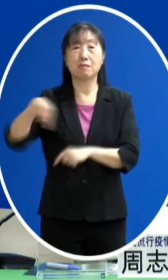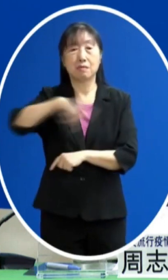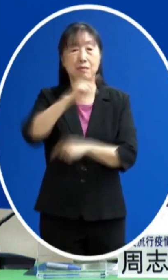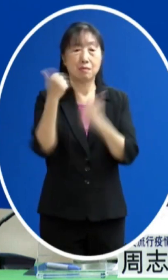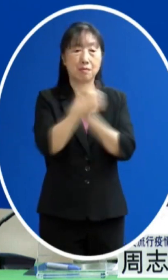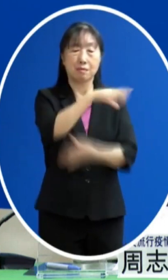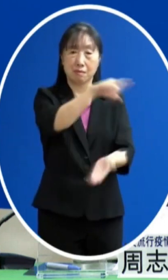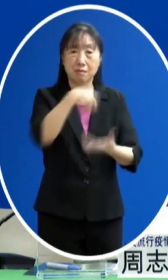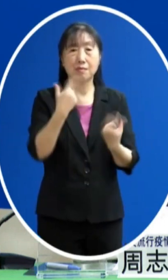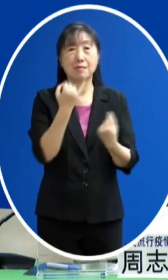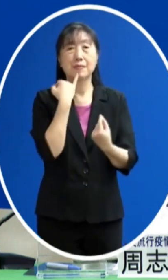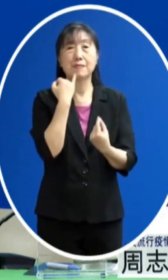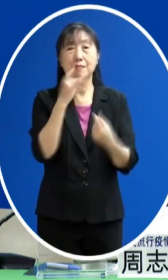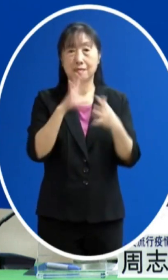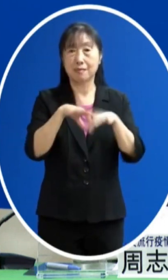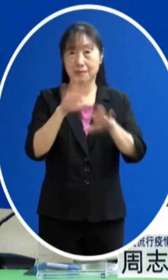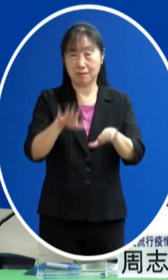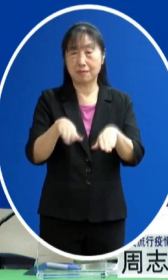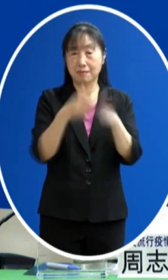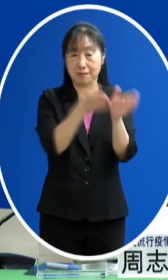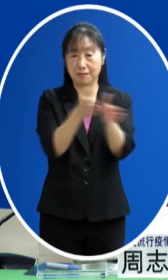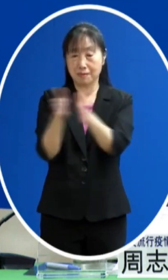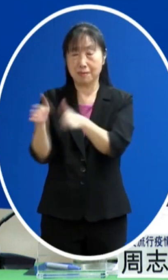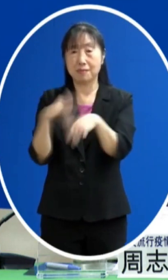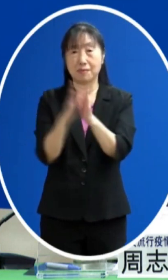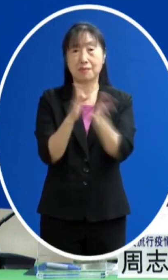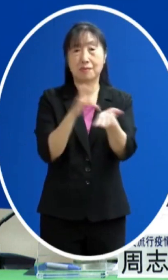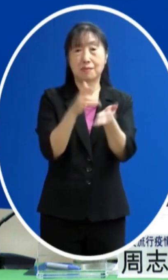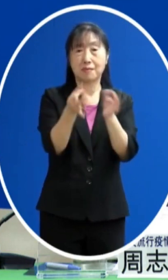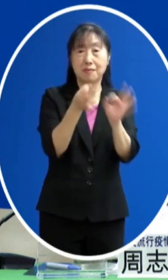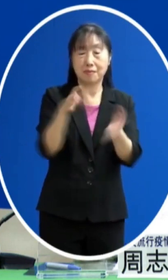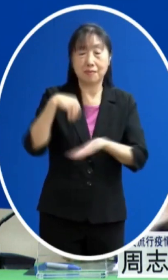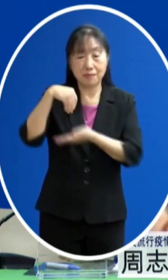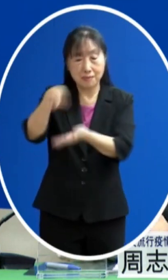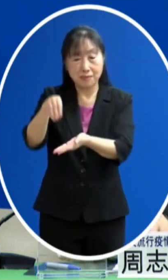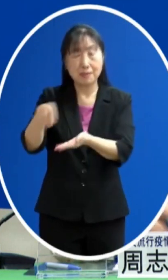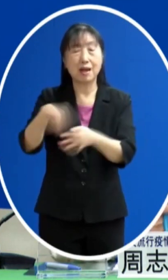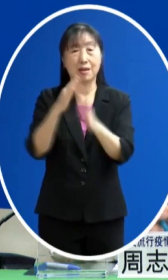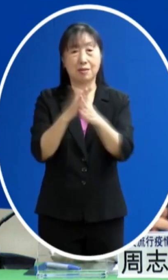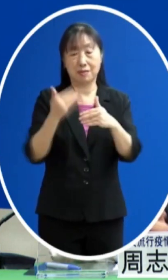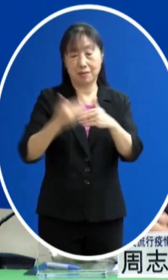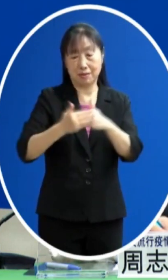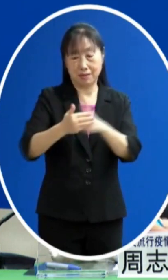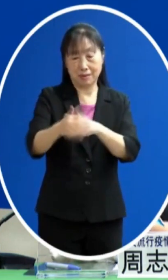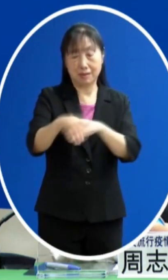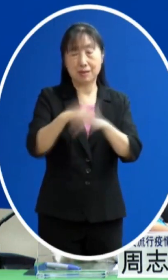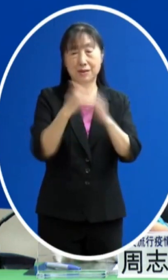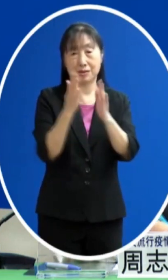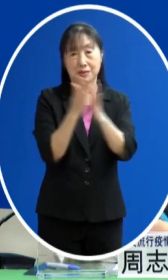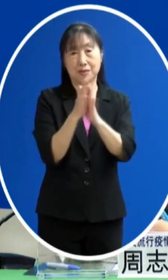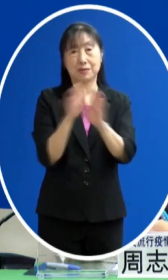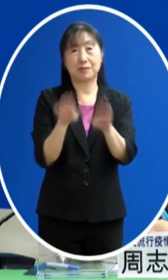想目前有稍微先打通了整个开药的到这个送药到宅整个这个流程。